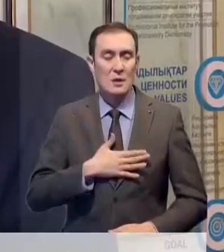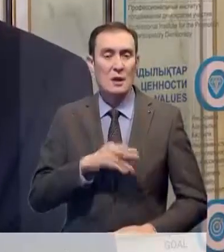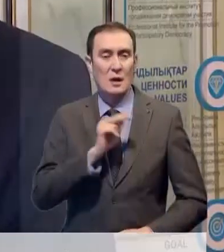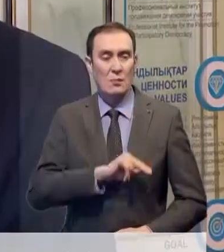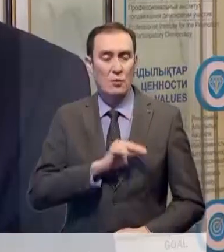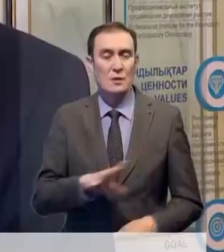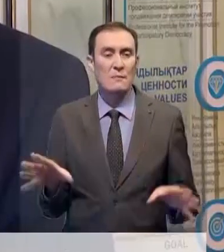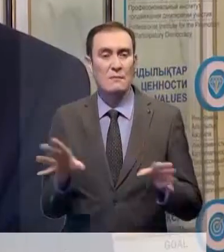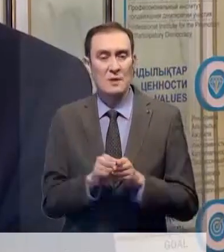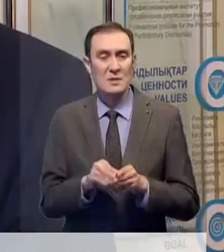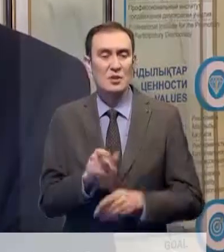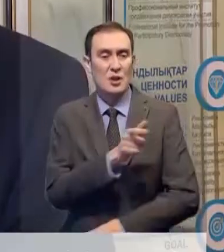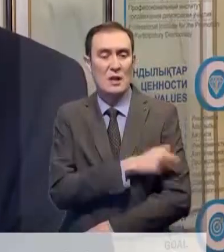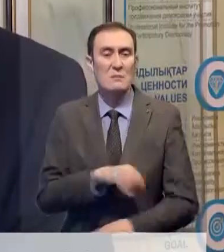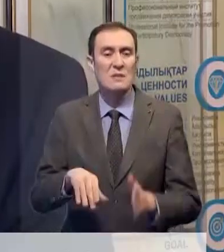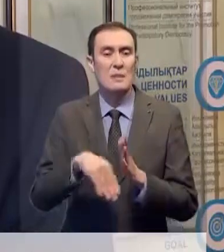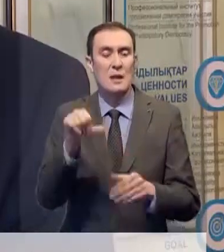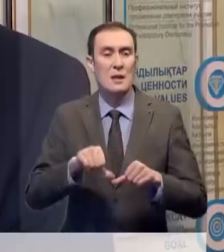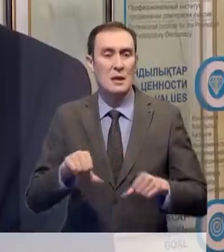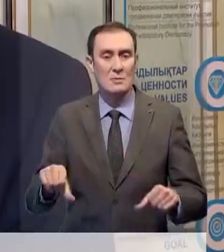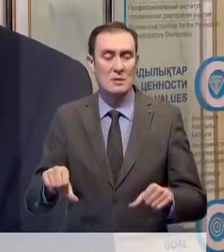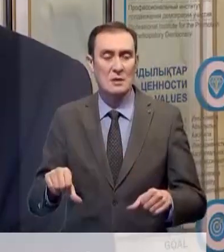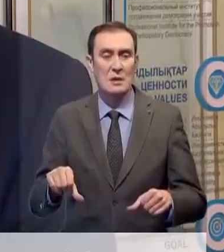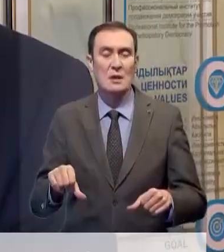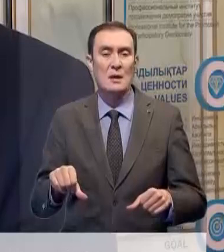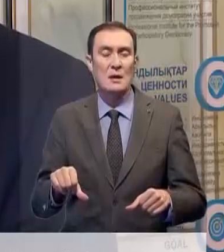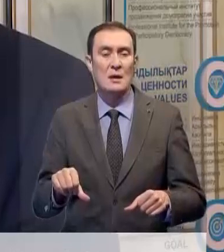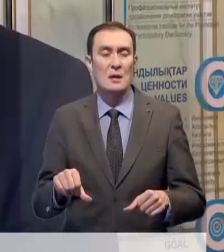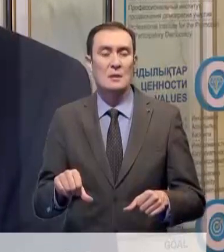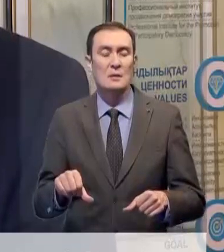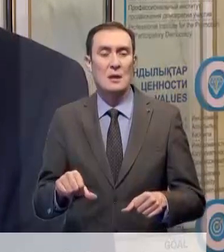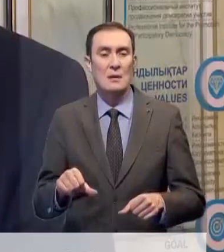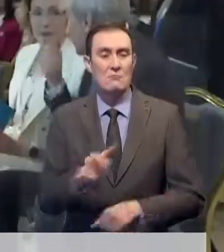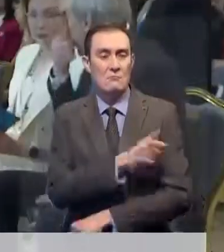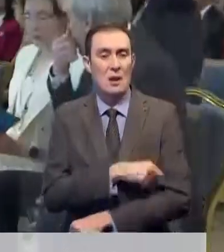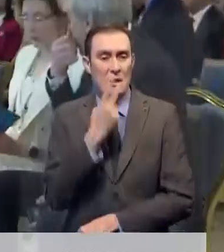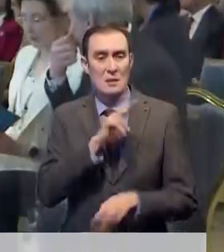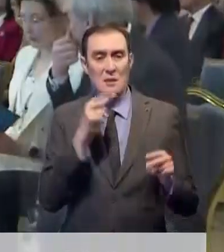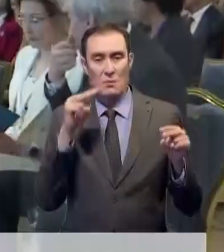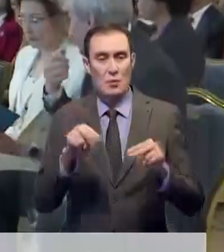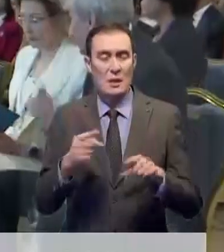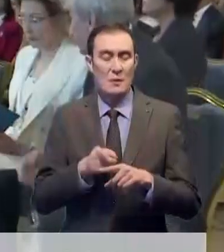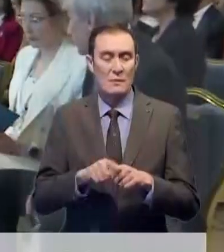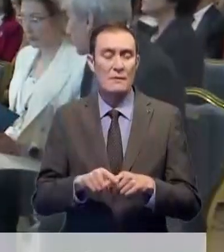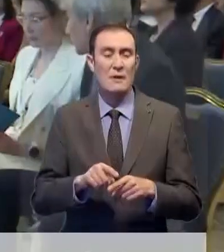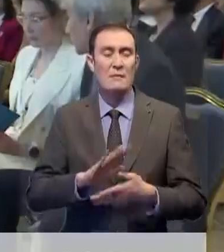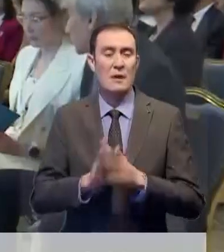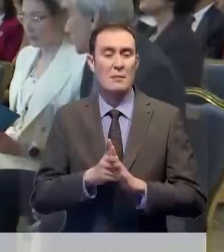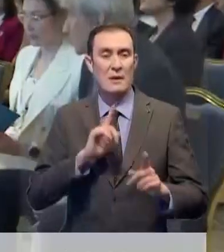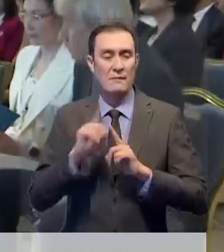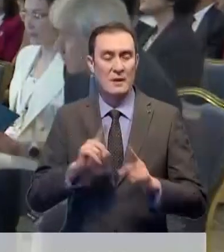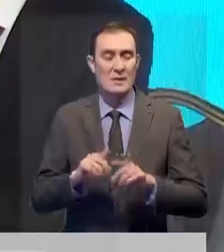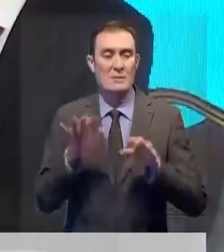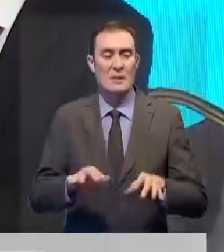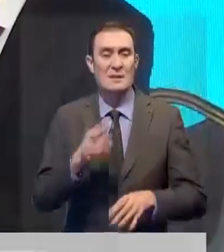работали в тесном контакте с членами избирательной комиссии, с местными наблюдателями. В рамках конференции председатель ЦИК